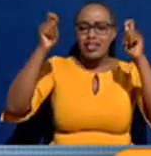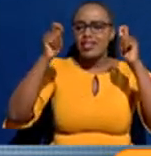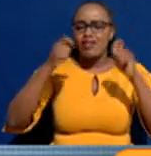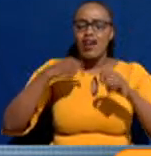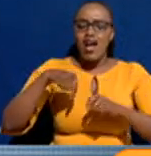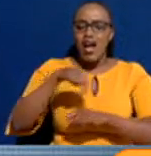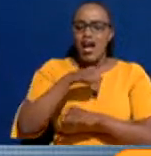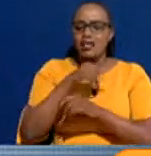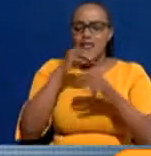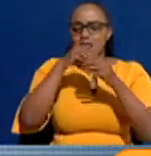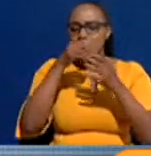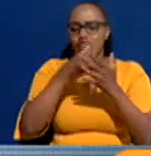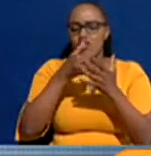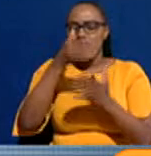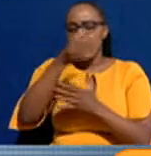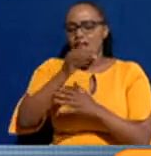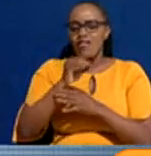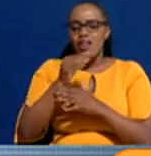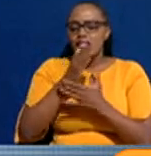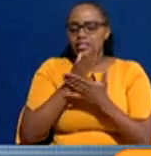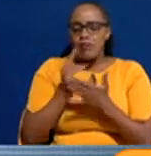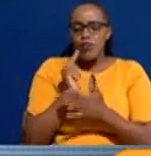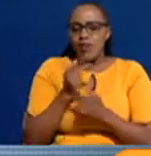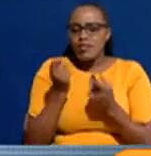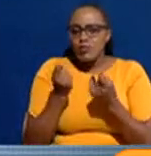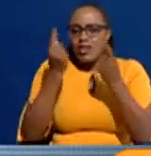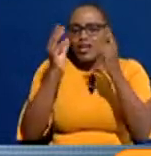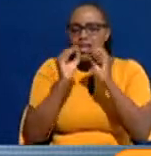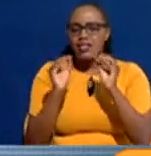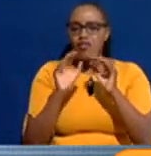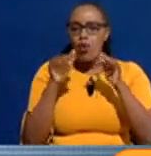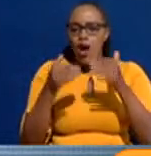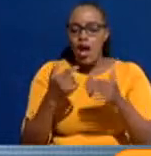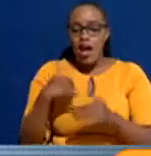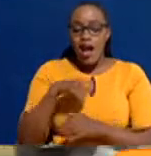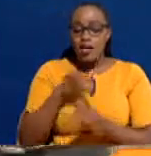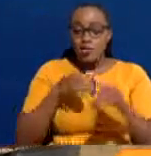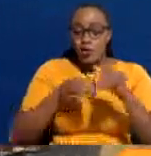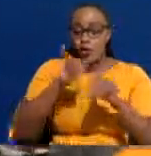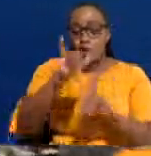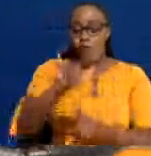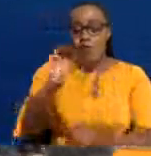tuko ndani yao, sisi wengine hatuelewi na wala hatutatembea hiyo barabara.